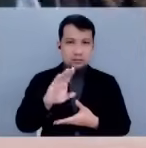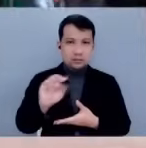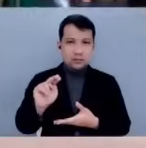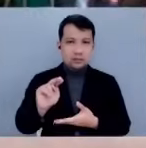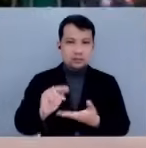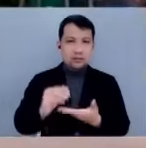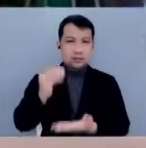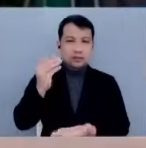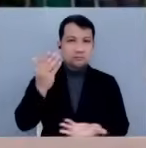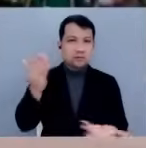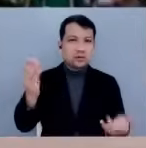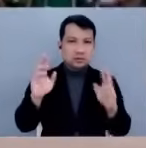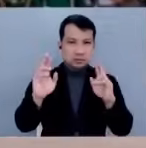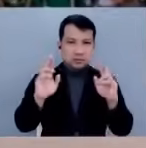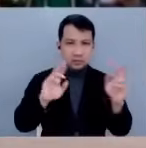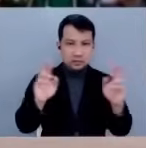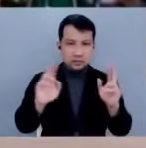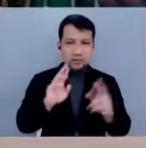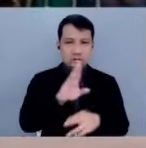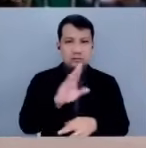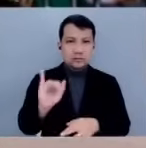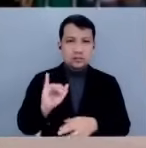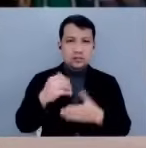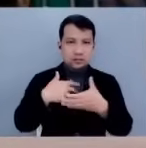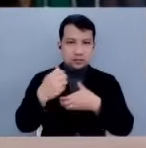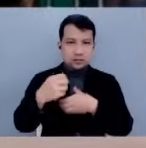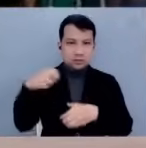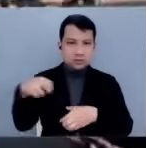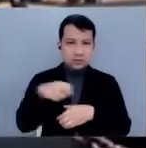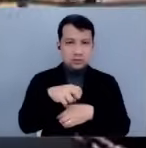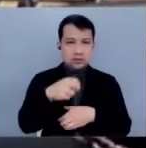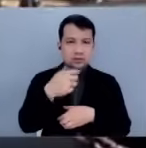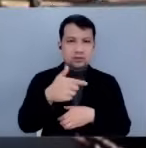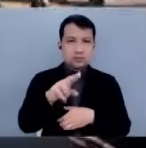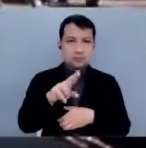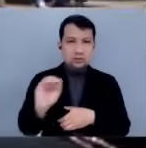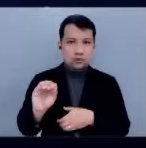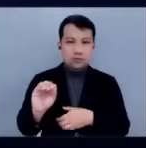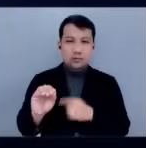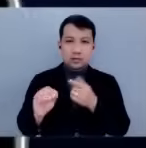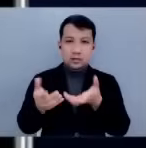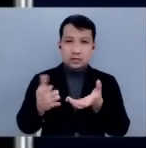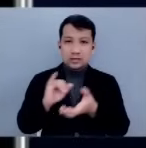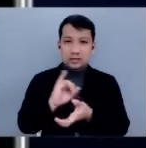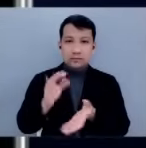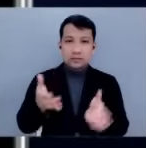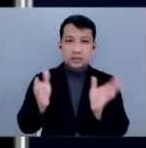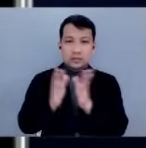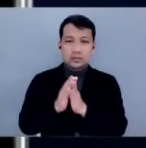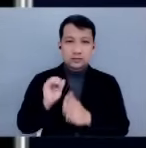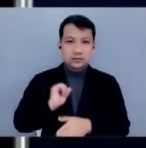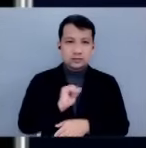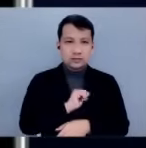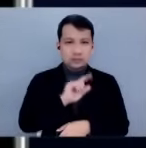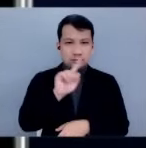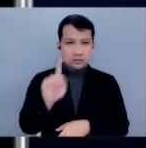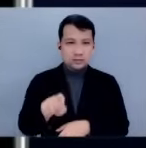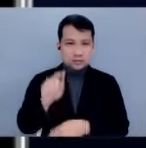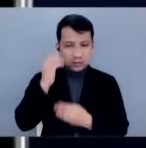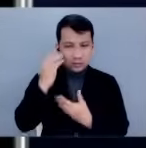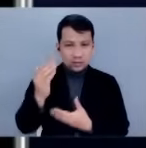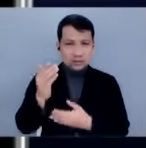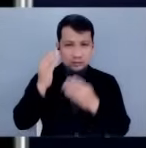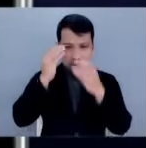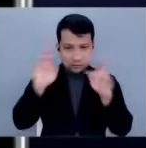Handa naman ang Bureau of Immigration na maglabas ng travel history ni Mayor Go kung hihingin ito ng Senado. Sinubukan namin kuhanan ng pahayag si Mayor Go